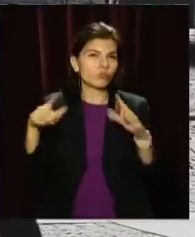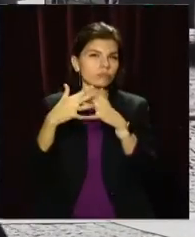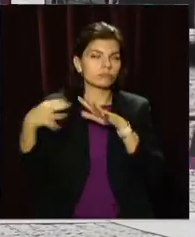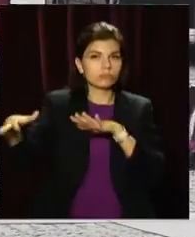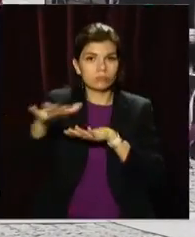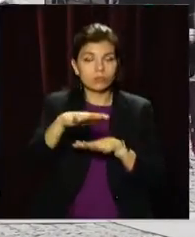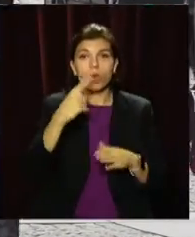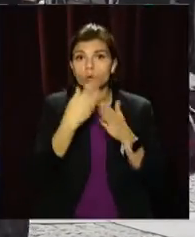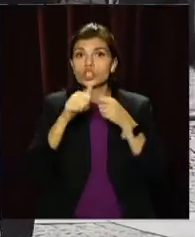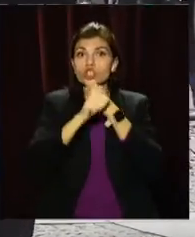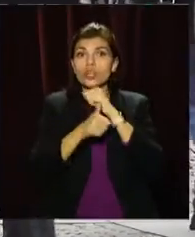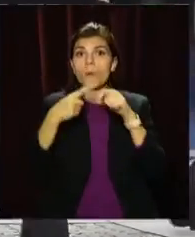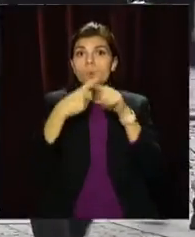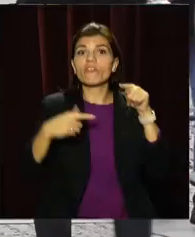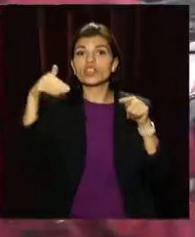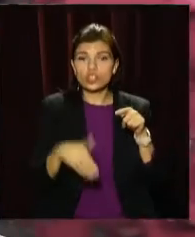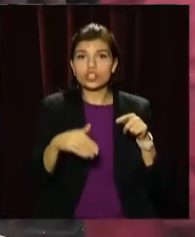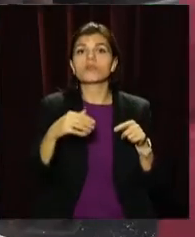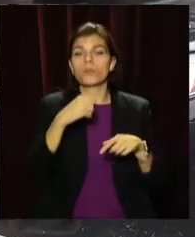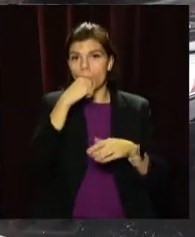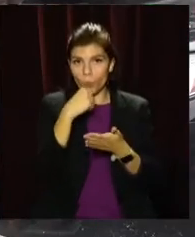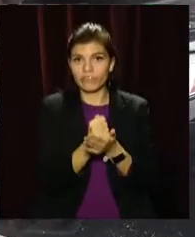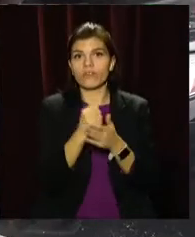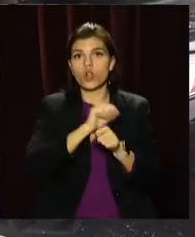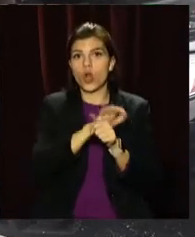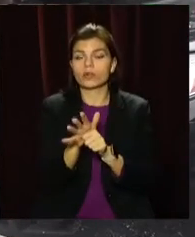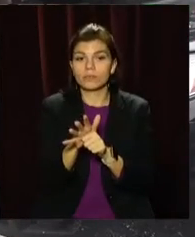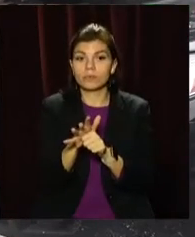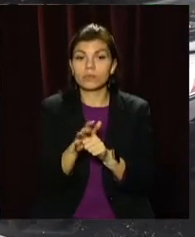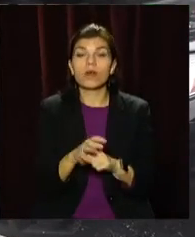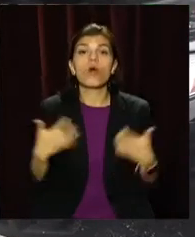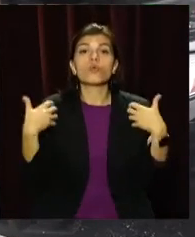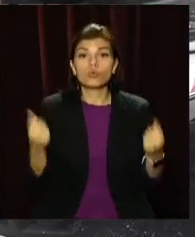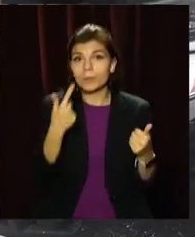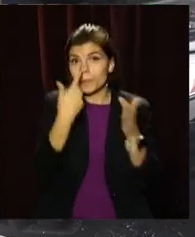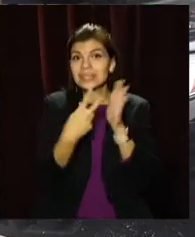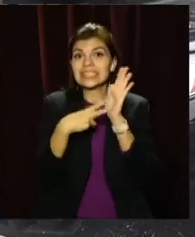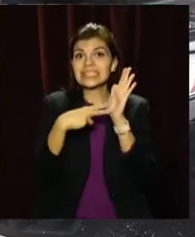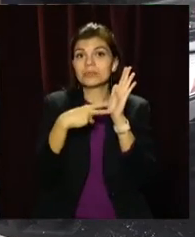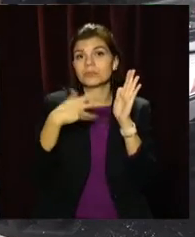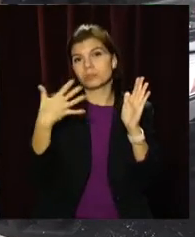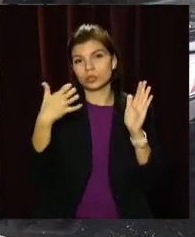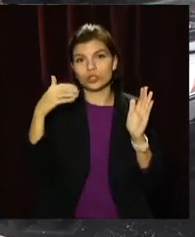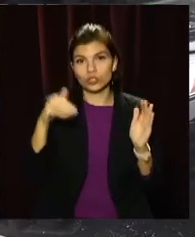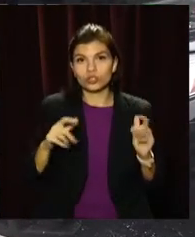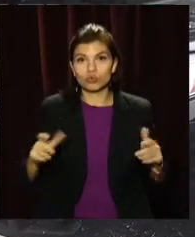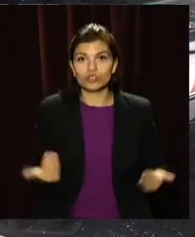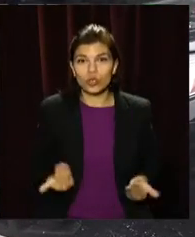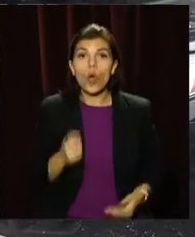Дніпропетровщині 16,5 тисяч підтверджених випадків COVID-19. Одужали майже 7 тисяч жителів. В